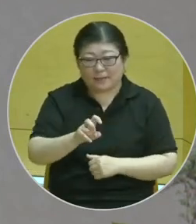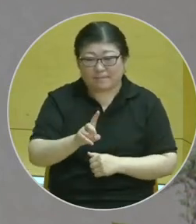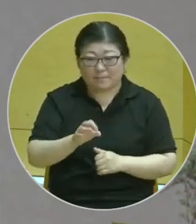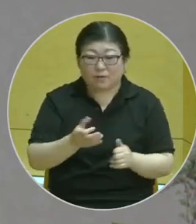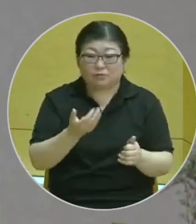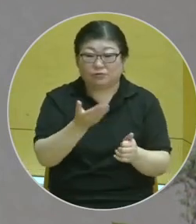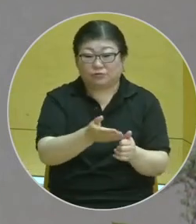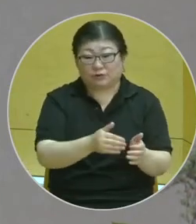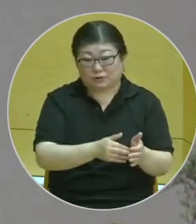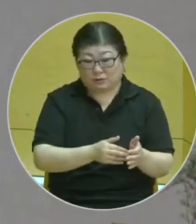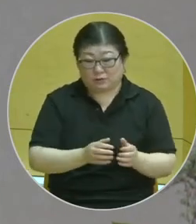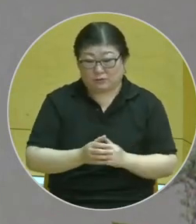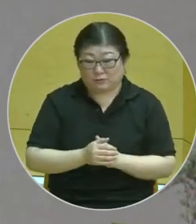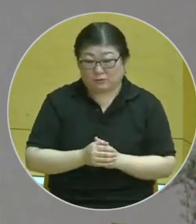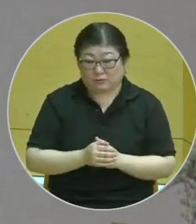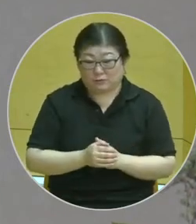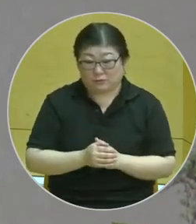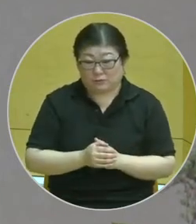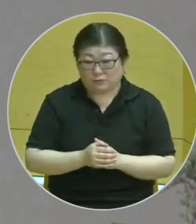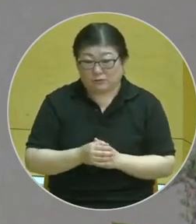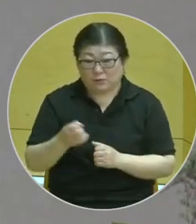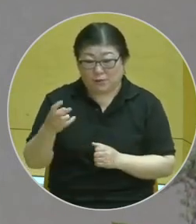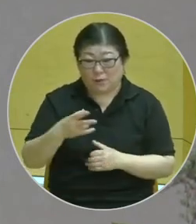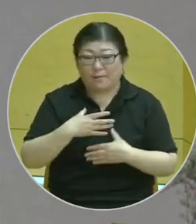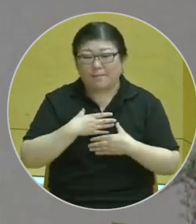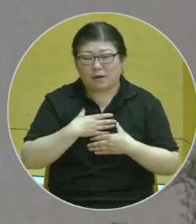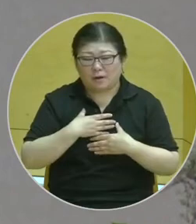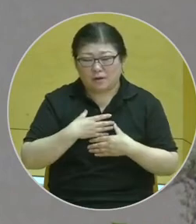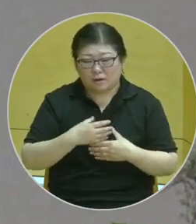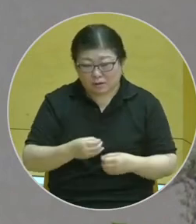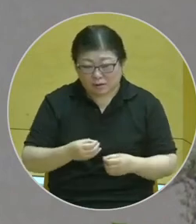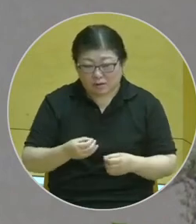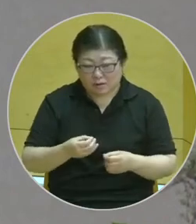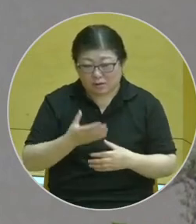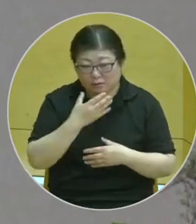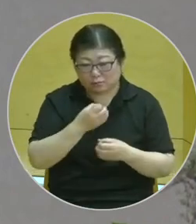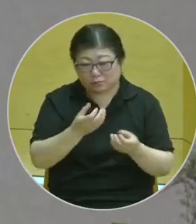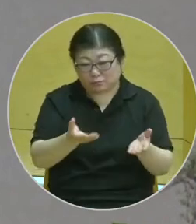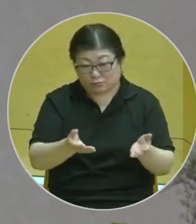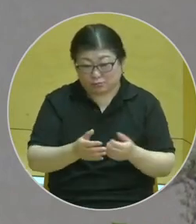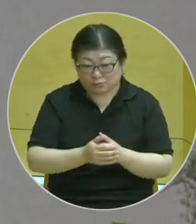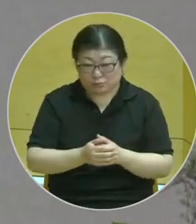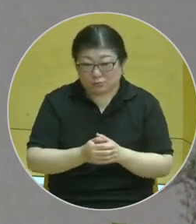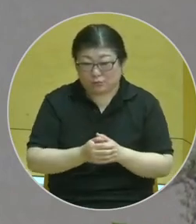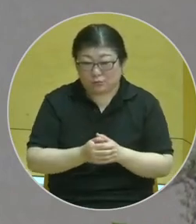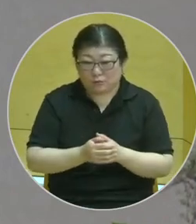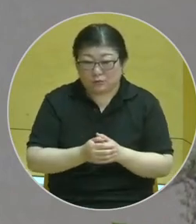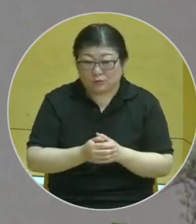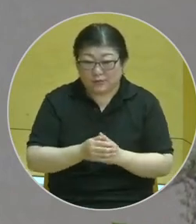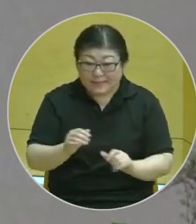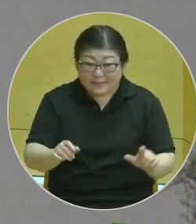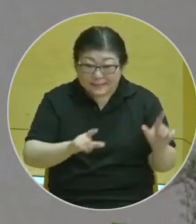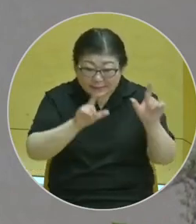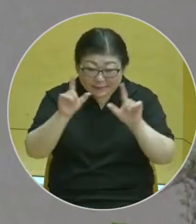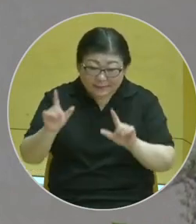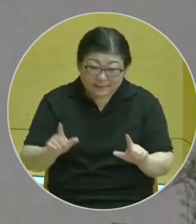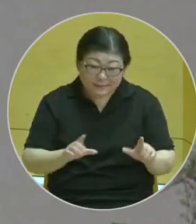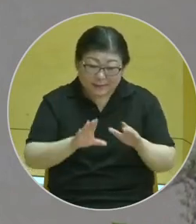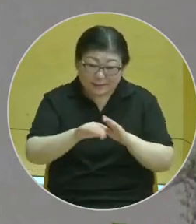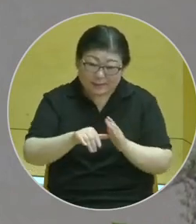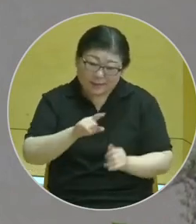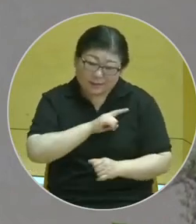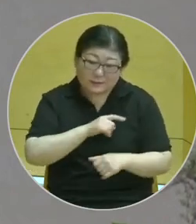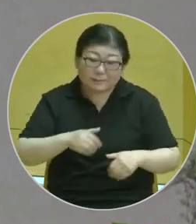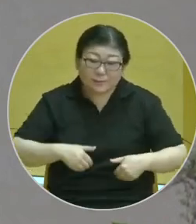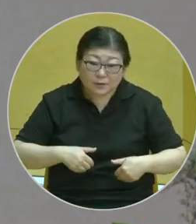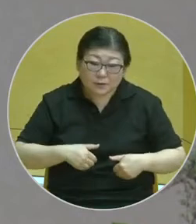그리고 무엇에 축복해 주시나요 평강의 축복을 주셨어요 평강이 있을찌어다 여러분 인생 살면서 가장 필요한 것이 저는